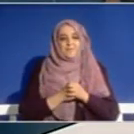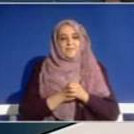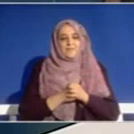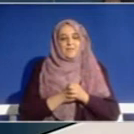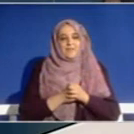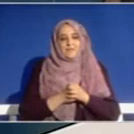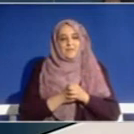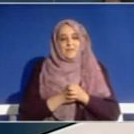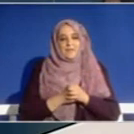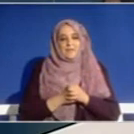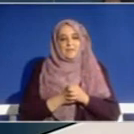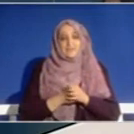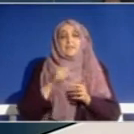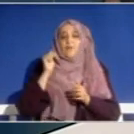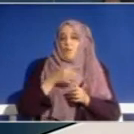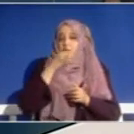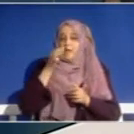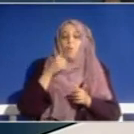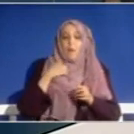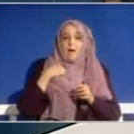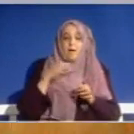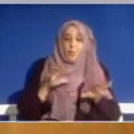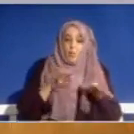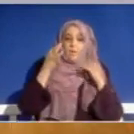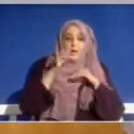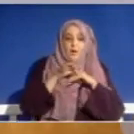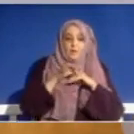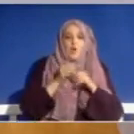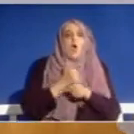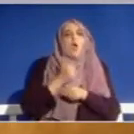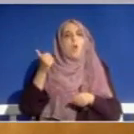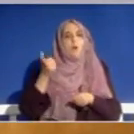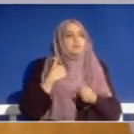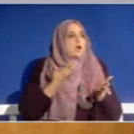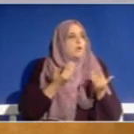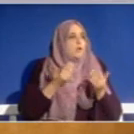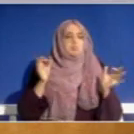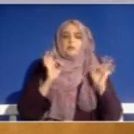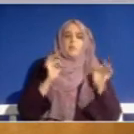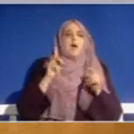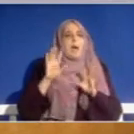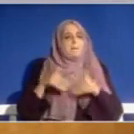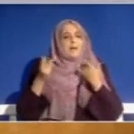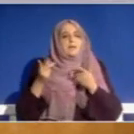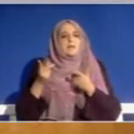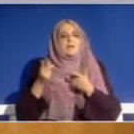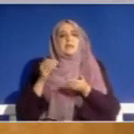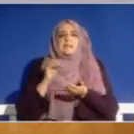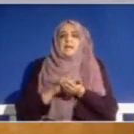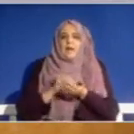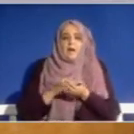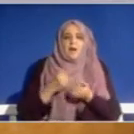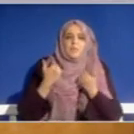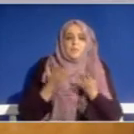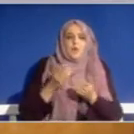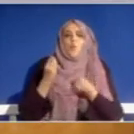واش التعريف هذا فاذا لازم تعرف بهذا الخاتم لمدة سنة بعد سنة ذيك الساعة تتصدق به على صاحبتها وإذا